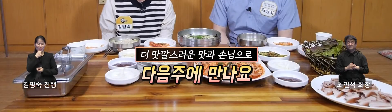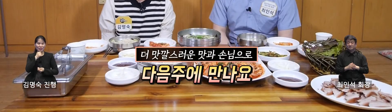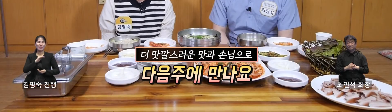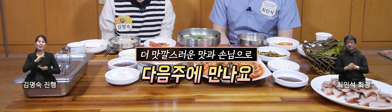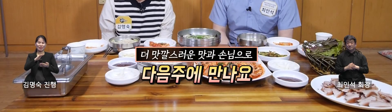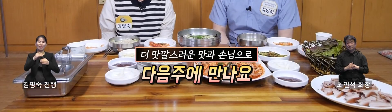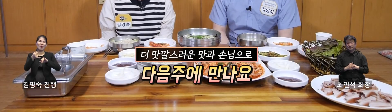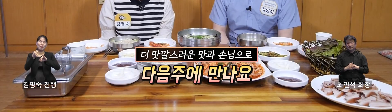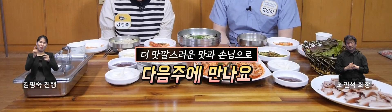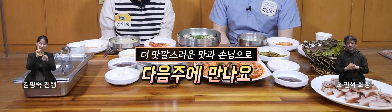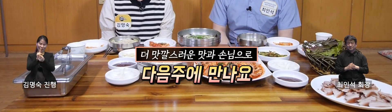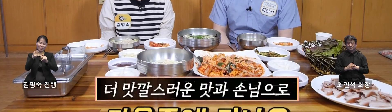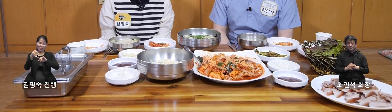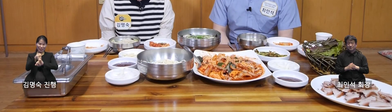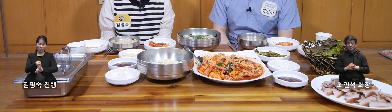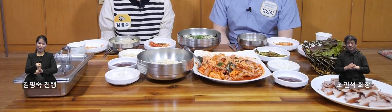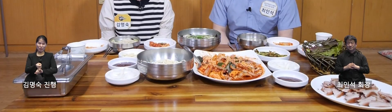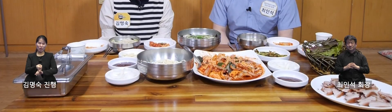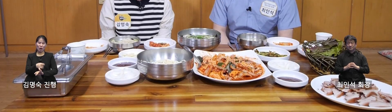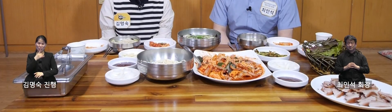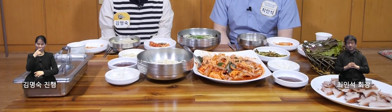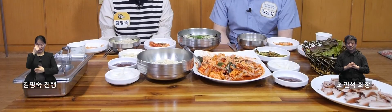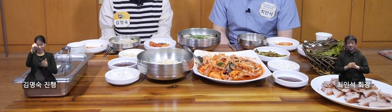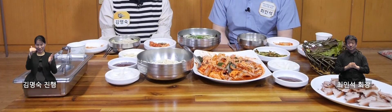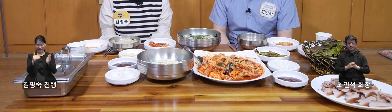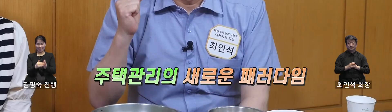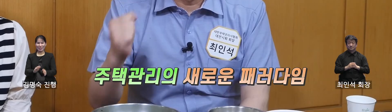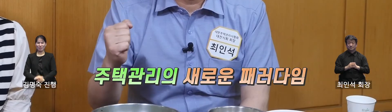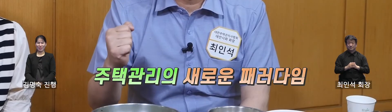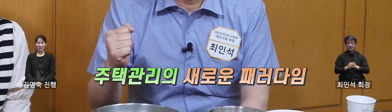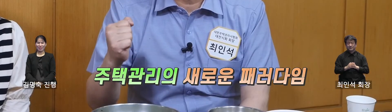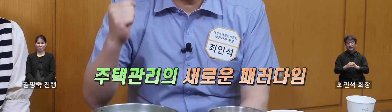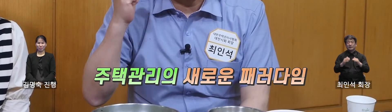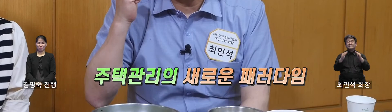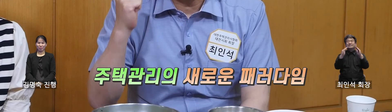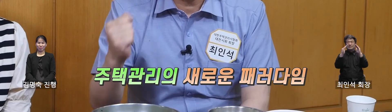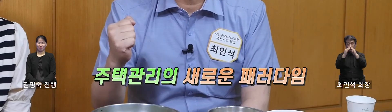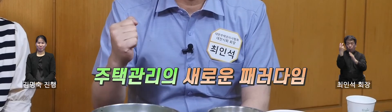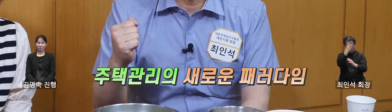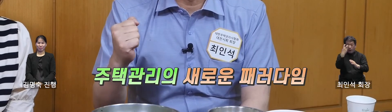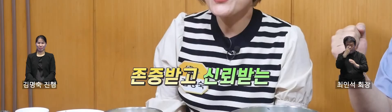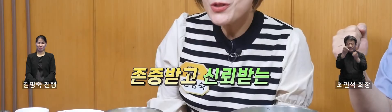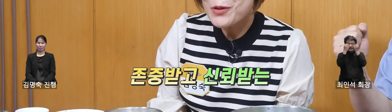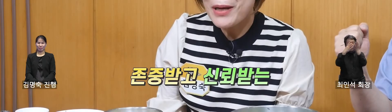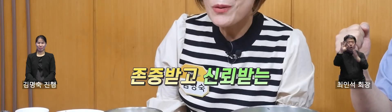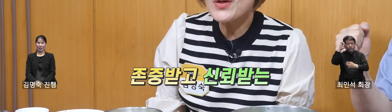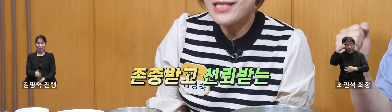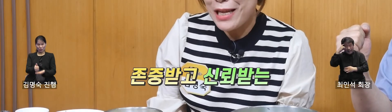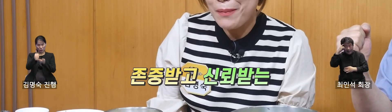것을 약속드리면서 멋지게 마무리하도록 하겠습니다. 주택관리의